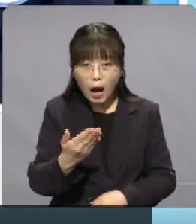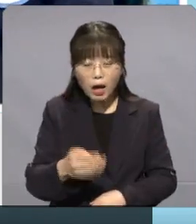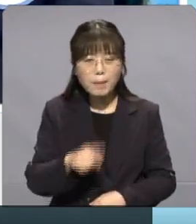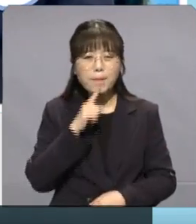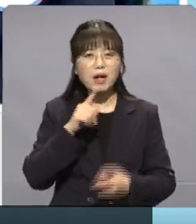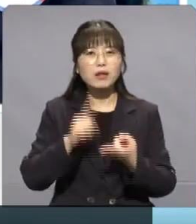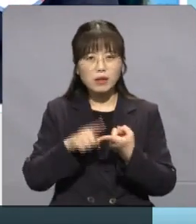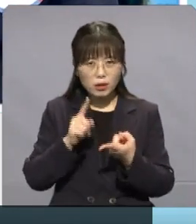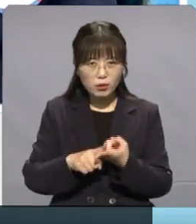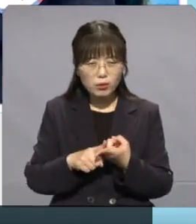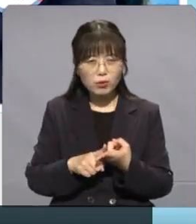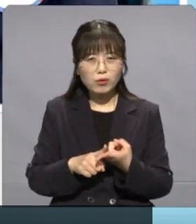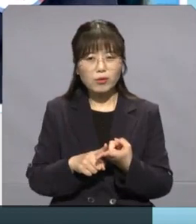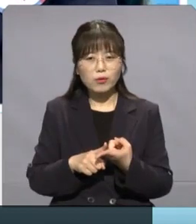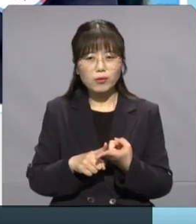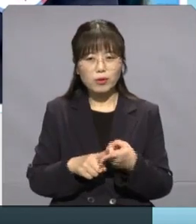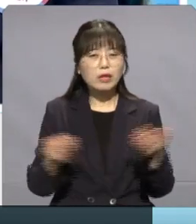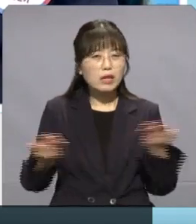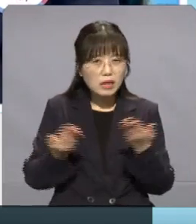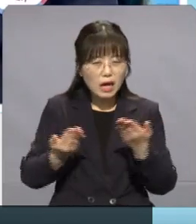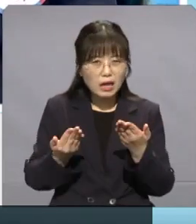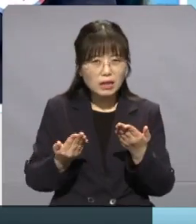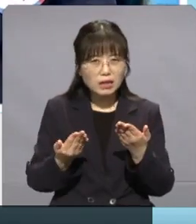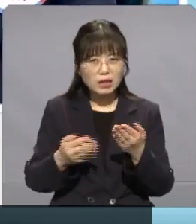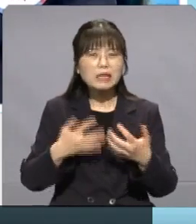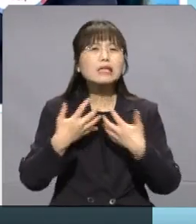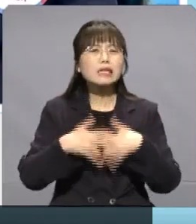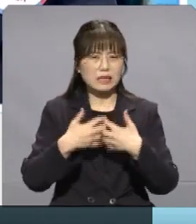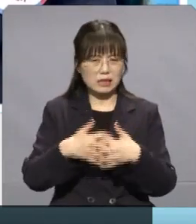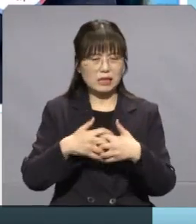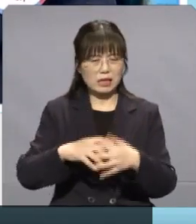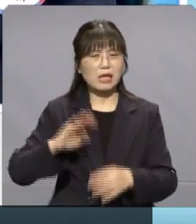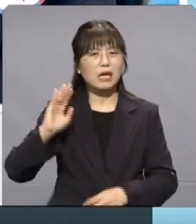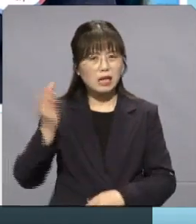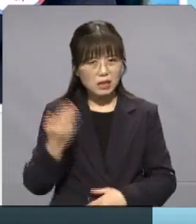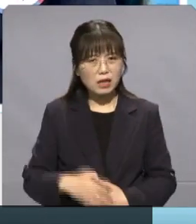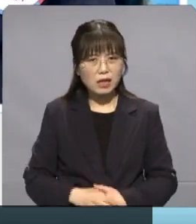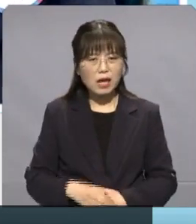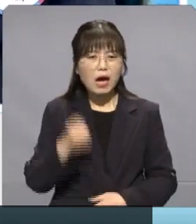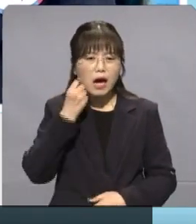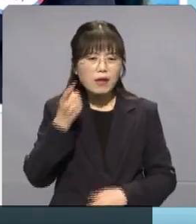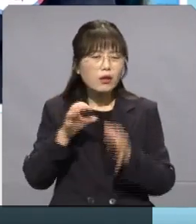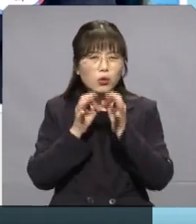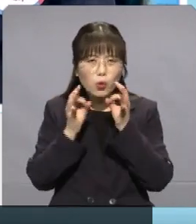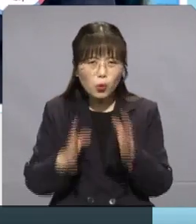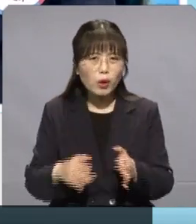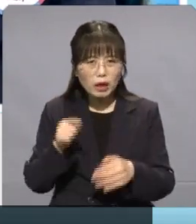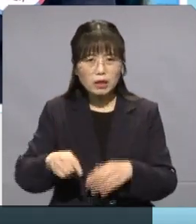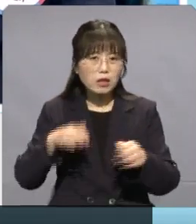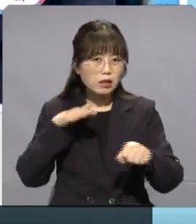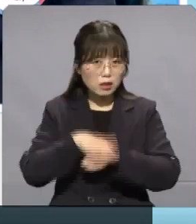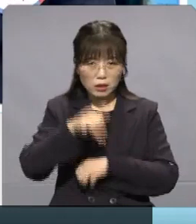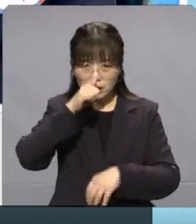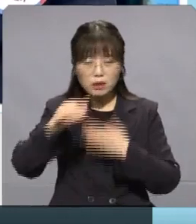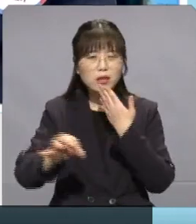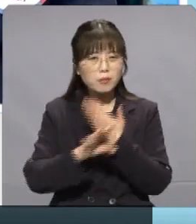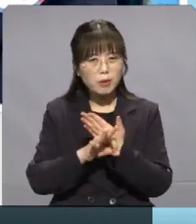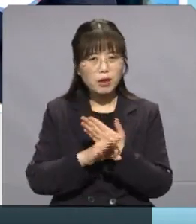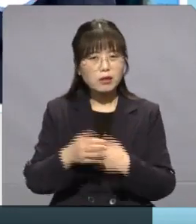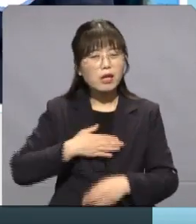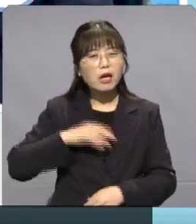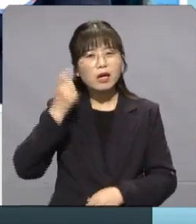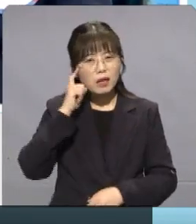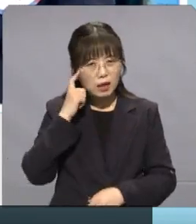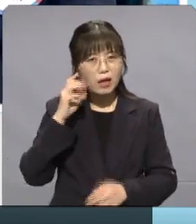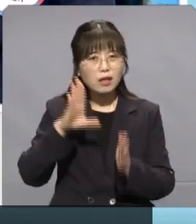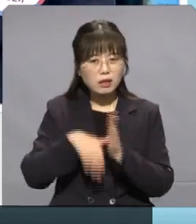그대로 어떻게 보게 되면은 일하는 기계가 사실은 이게 뭐한달 동안 계속 이런 식으로 일을 한다라고 하면은 제가